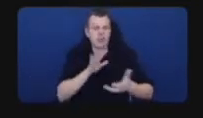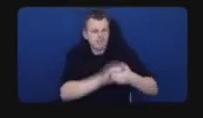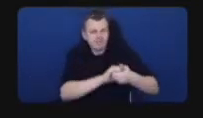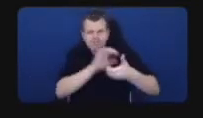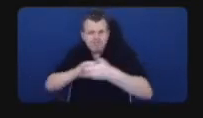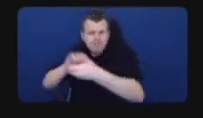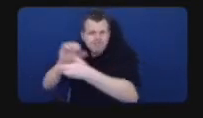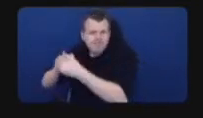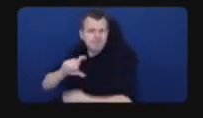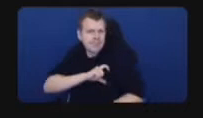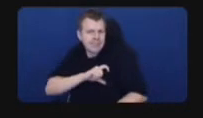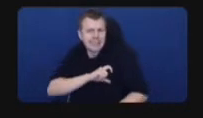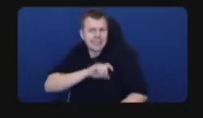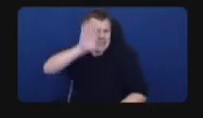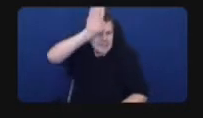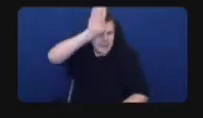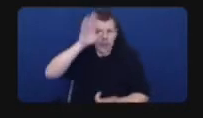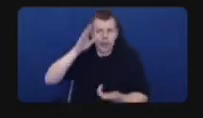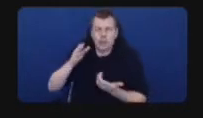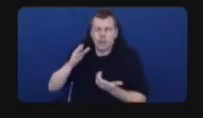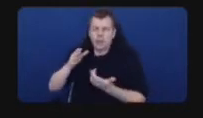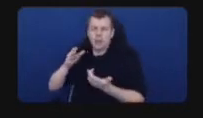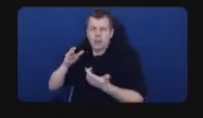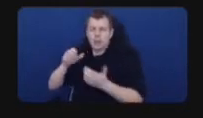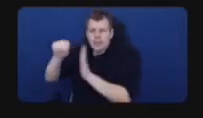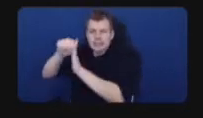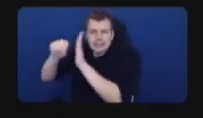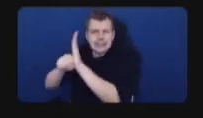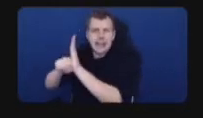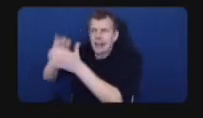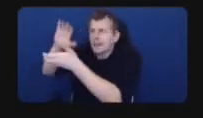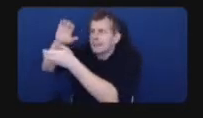我们是跟卫生局，